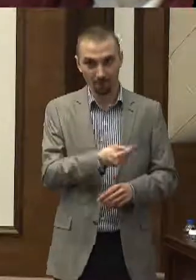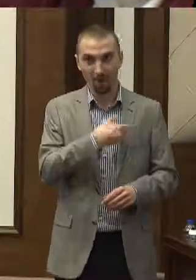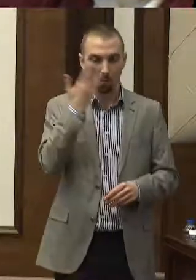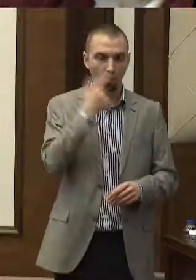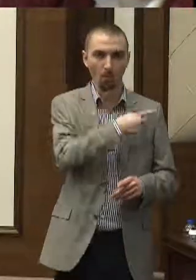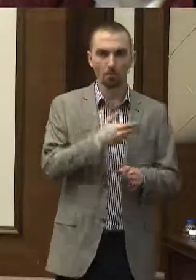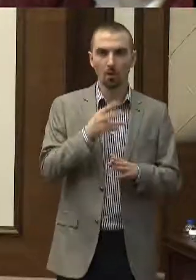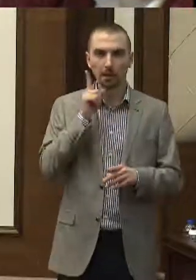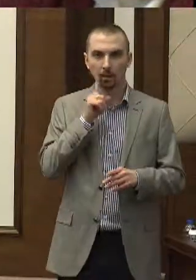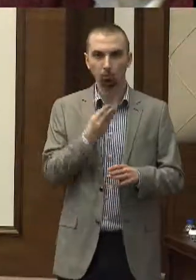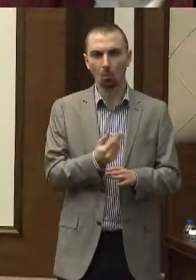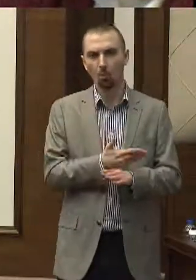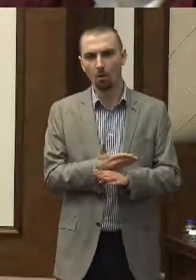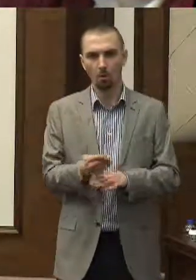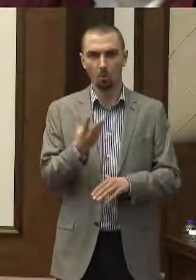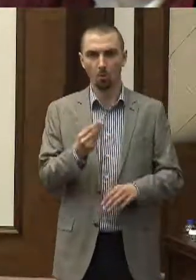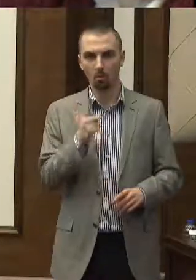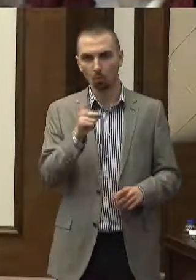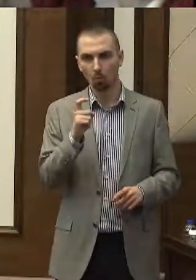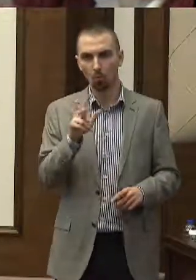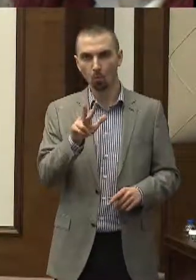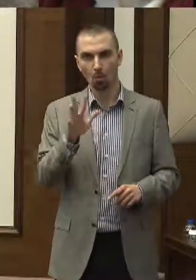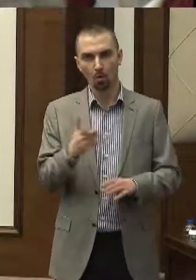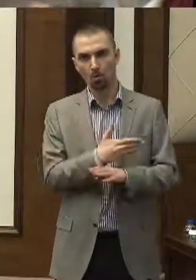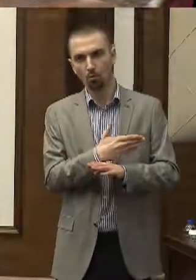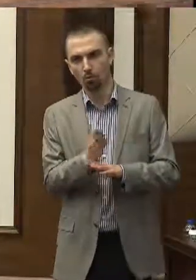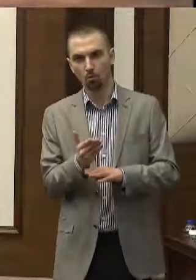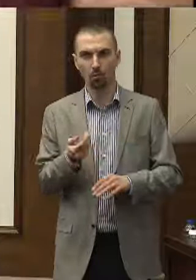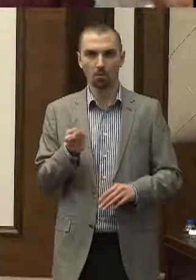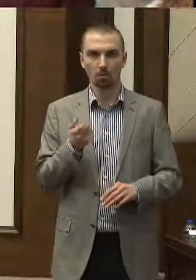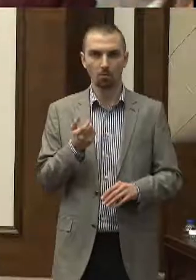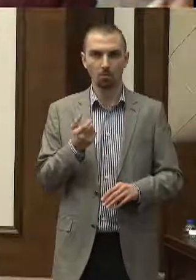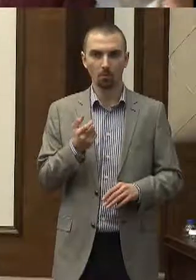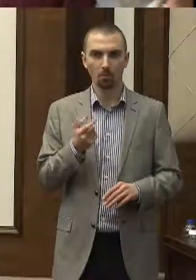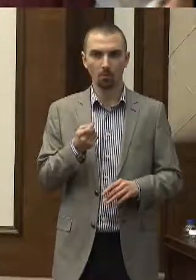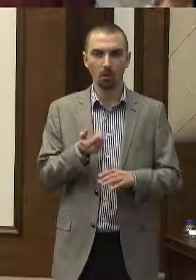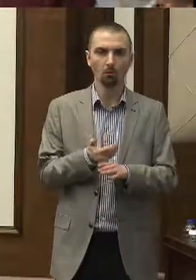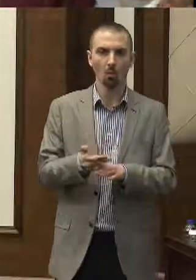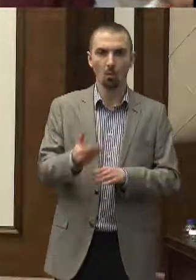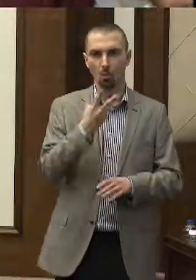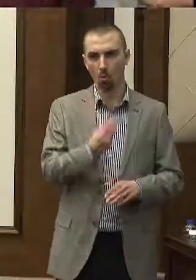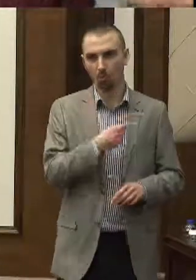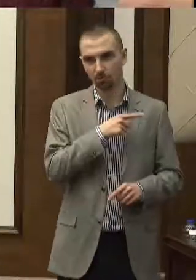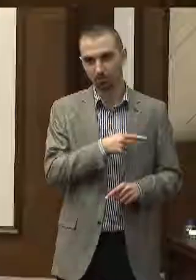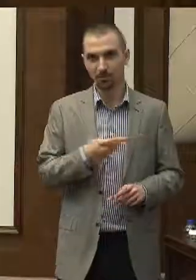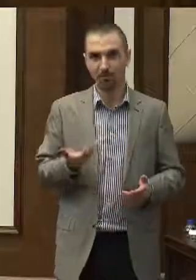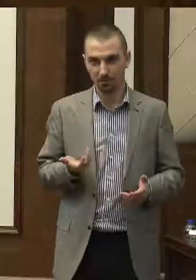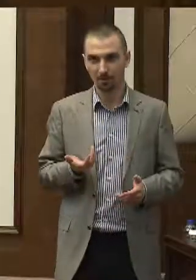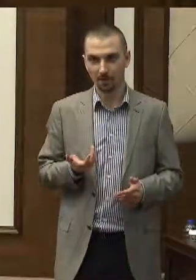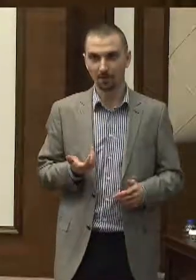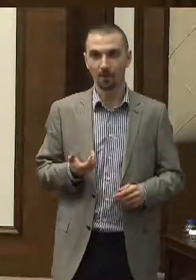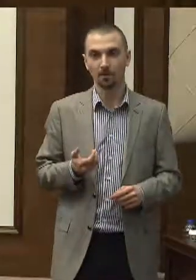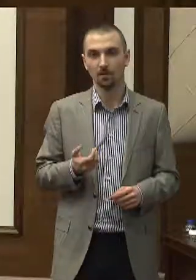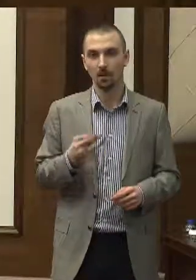35'lerde 1935'ten sonra kendisi özel mülkiyet sahibi olabilir konuma geldi kadın. Demokrasinin beşiği. Aynen